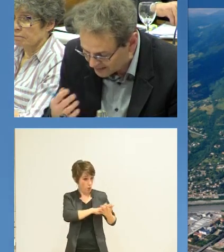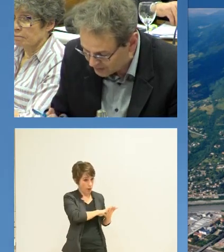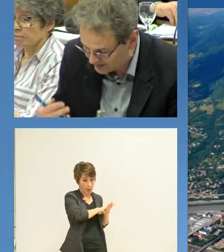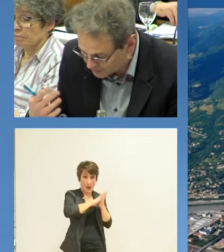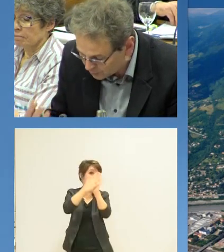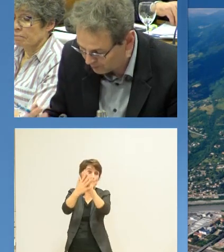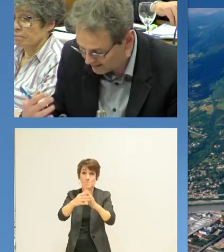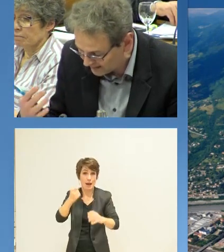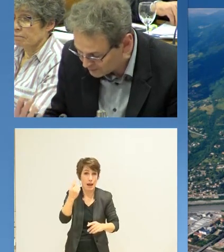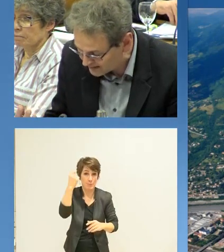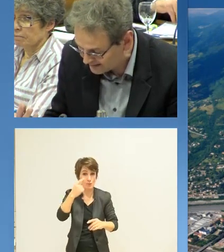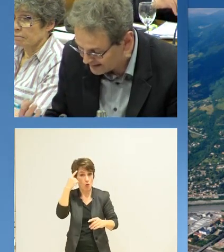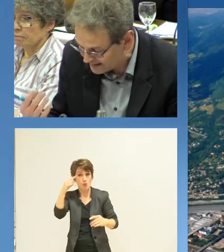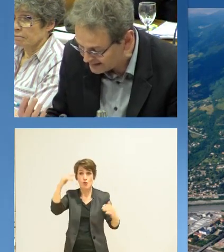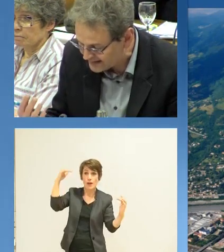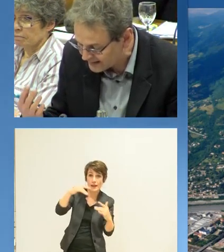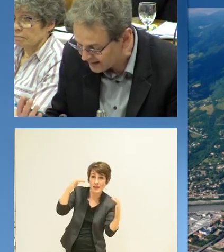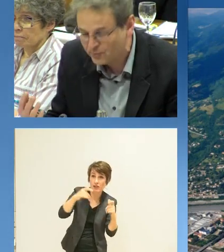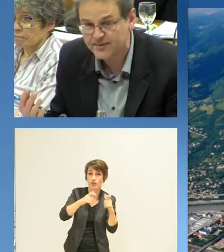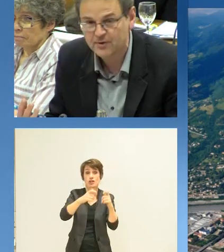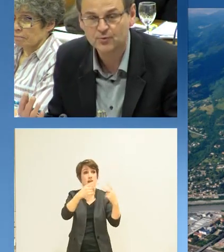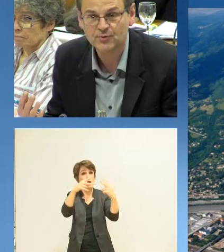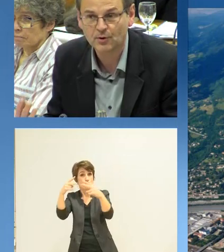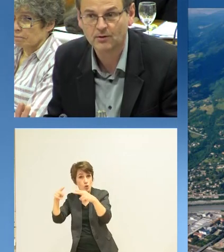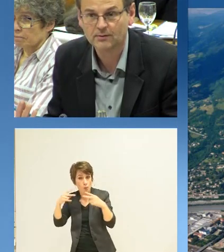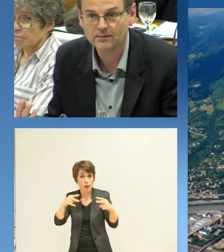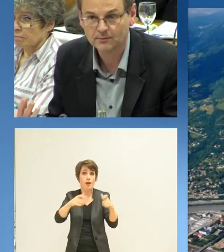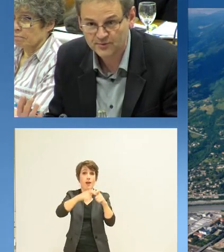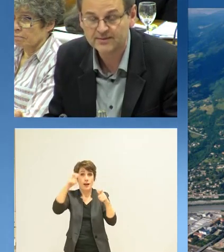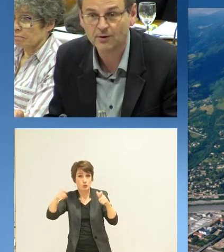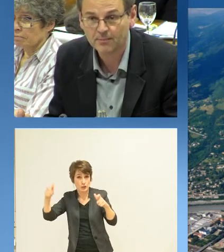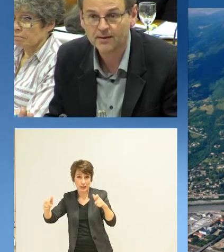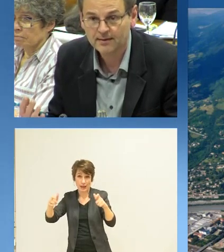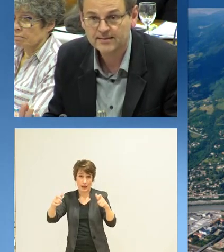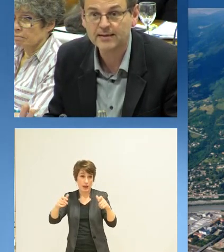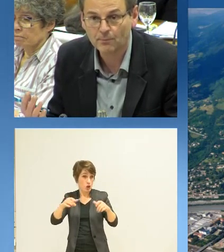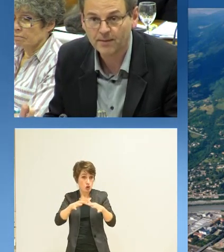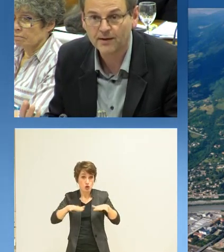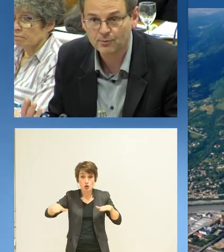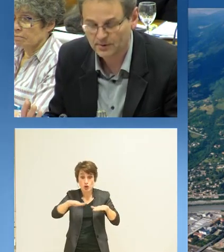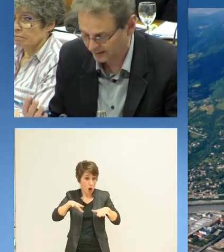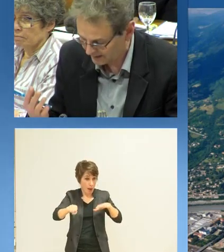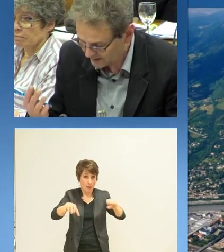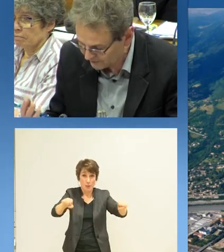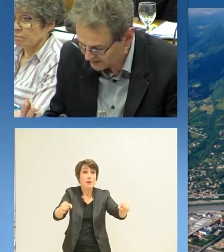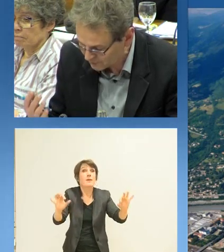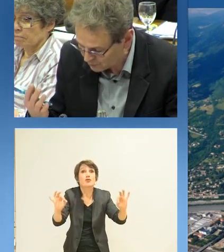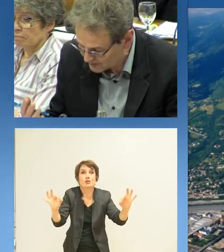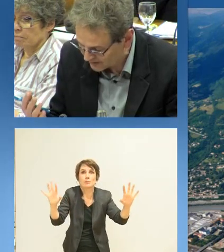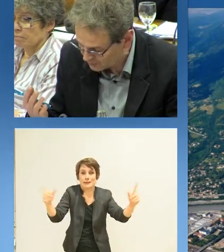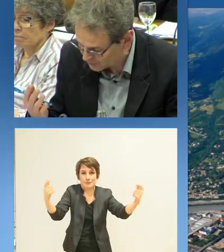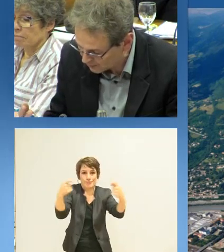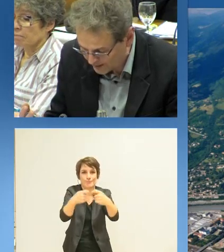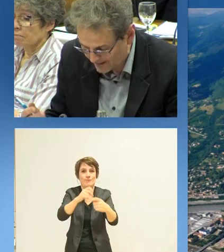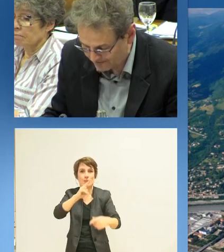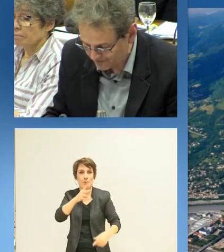systèmes énergétiques urbain industriel est liée à l' usage du sol nous y sommes c'est le père et lui qui fixe les